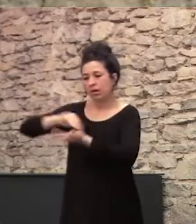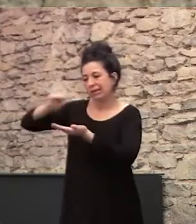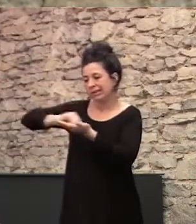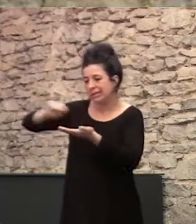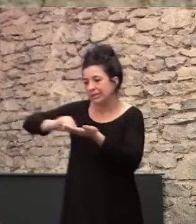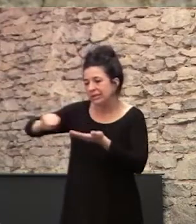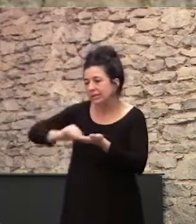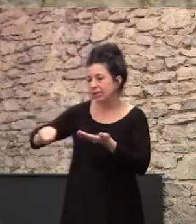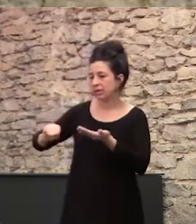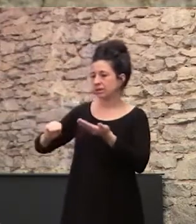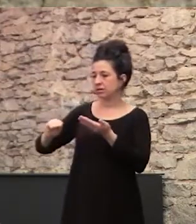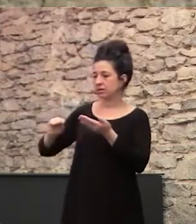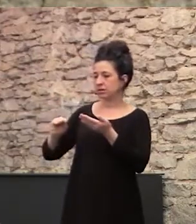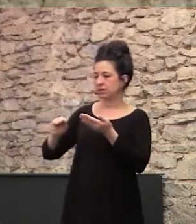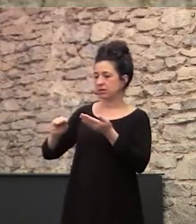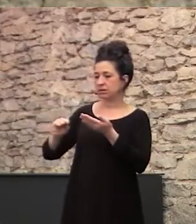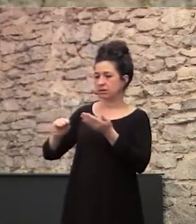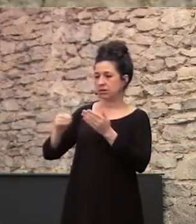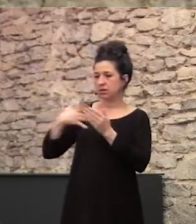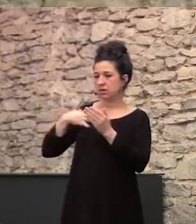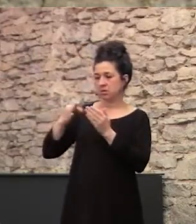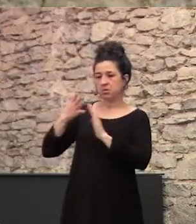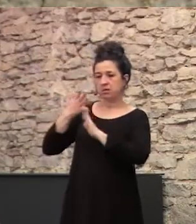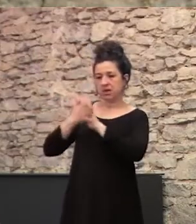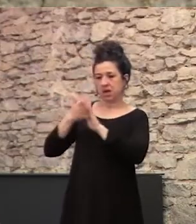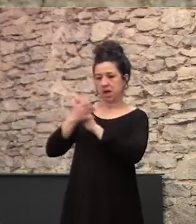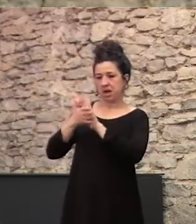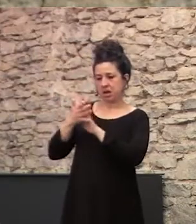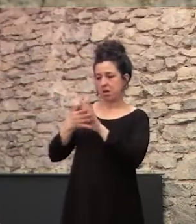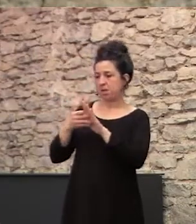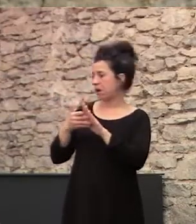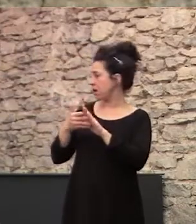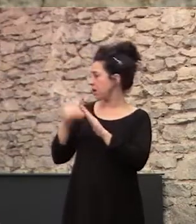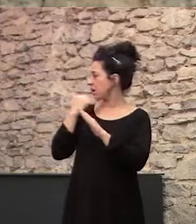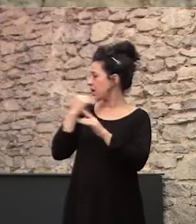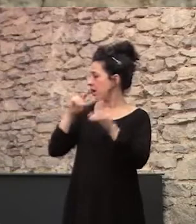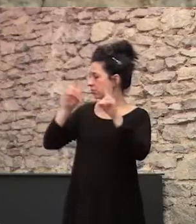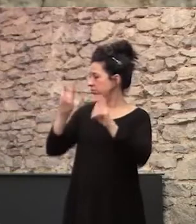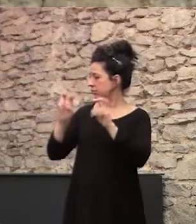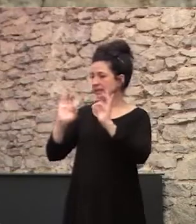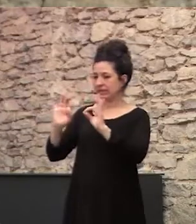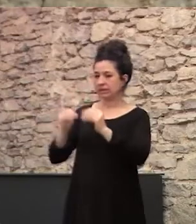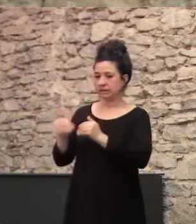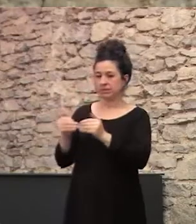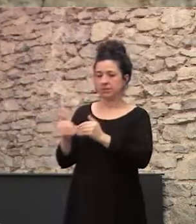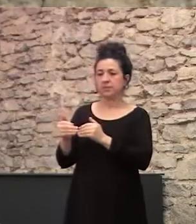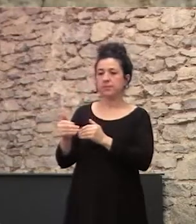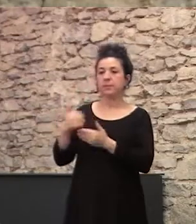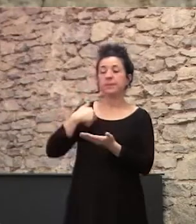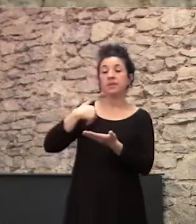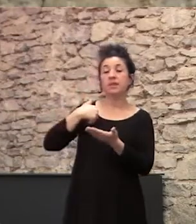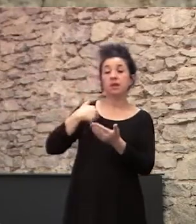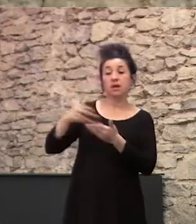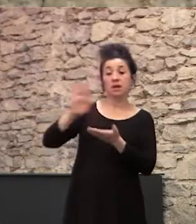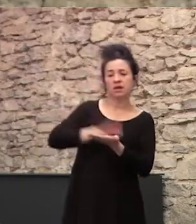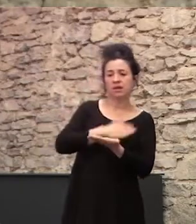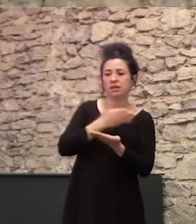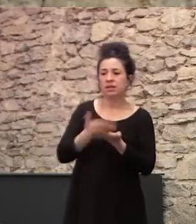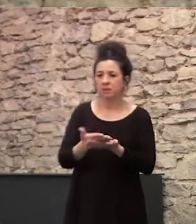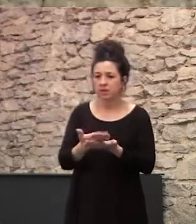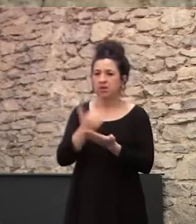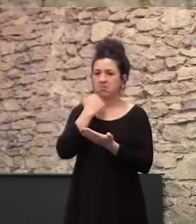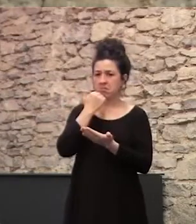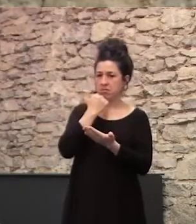gugu horri buruz ere pieskadatean. Itzulpen gintzan, itzulituzu liburu batzuk,